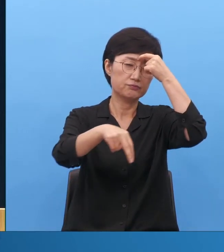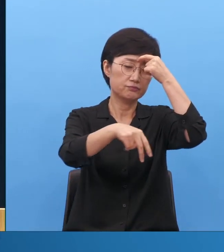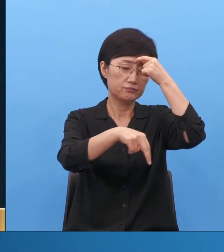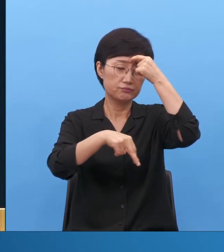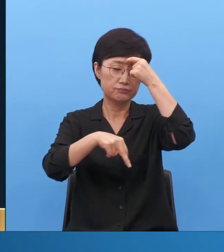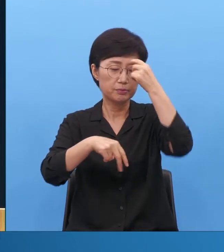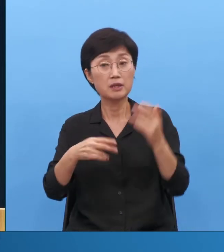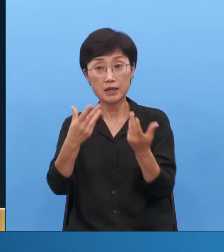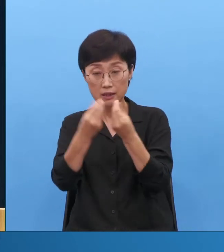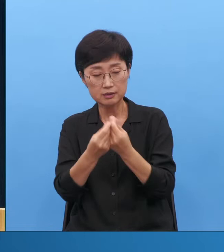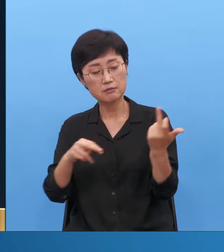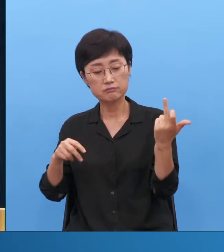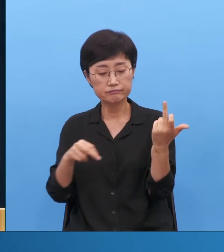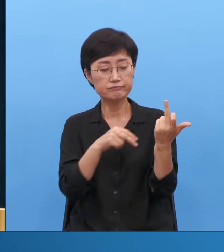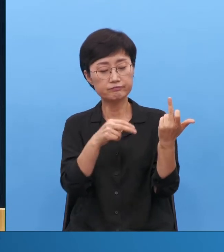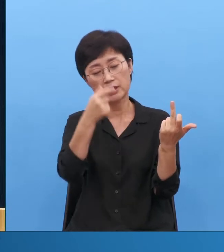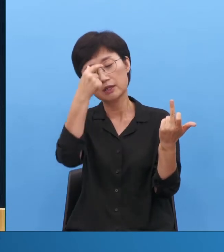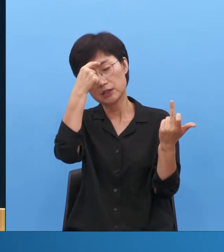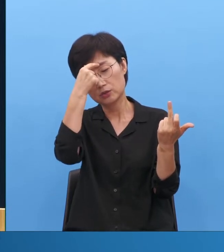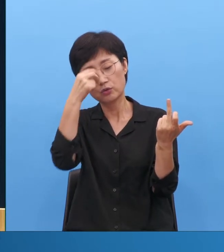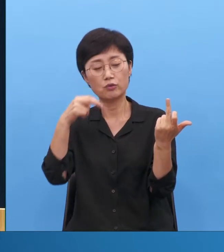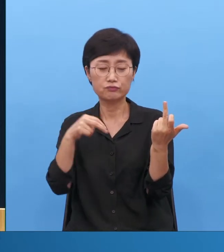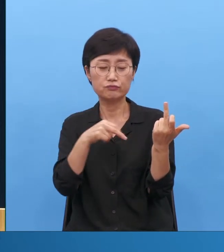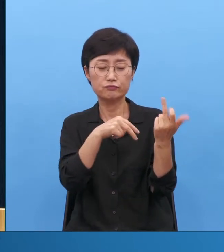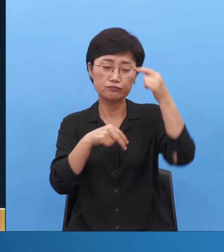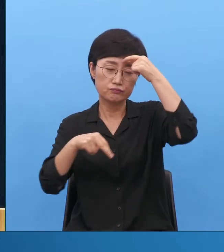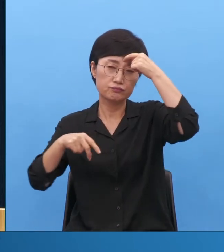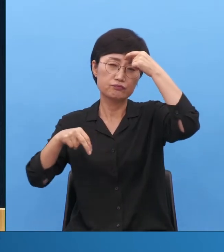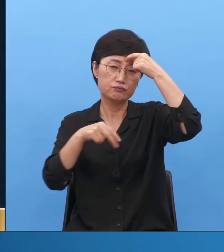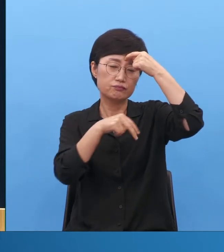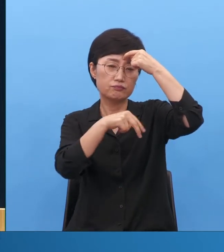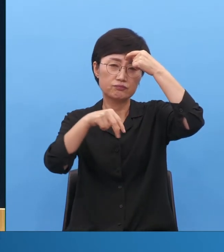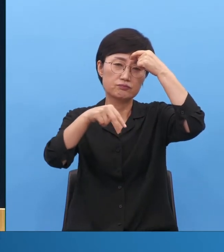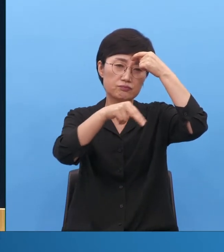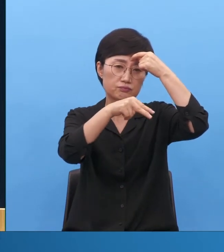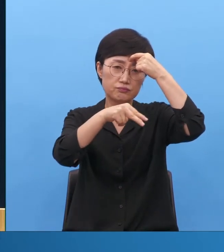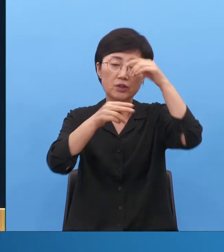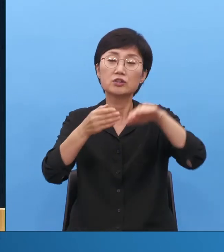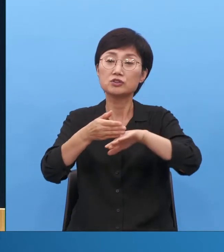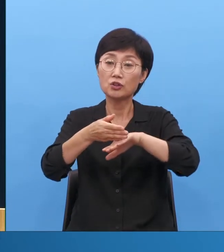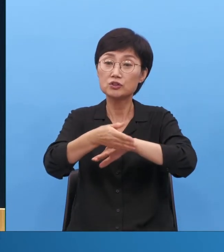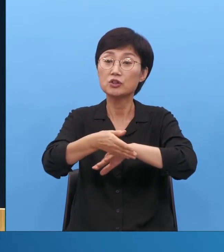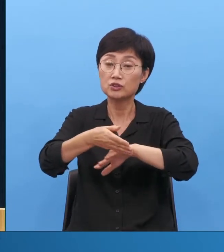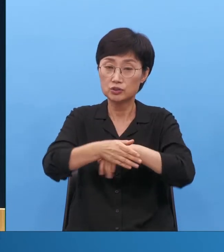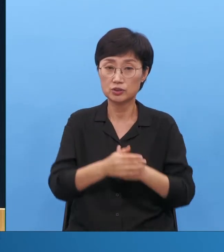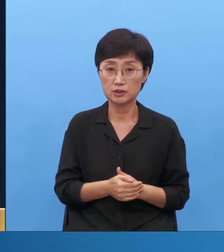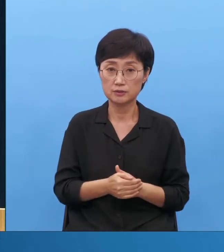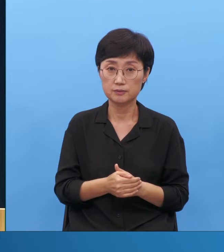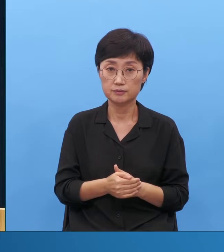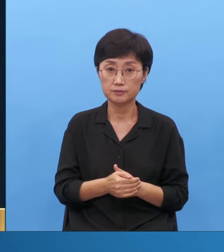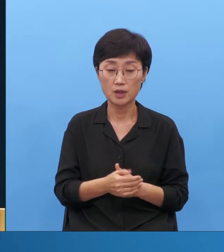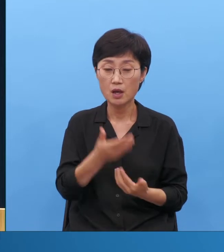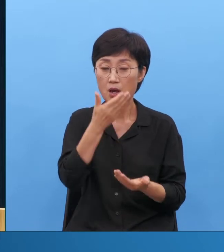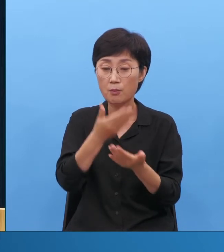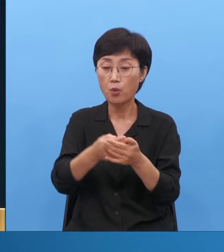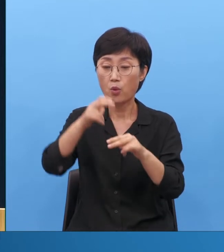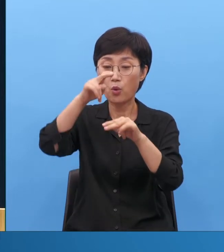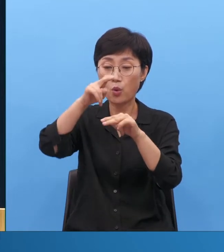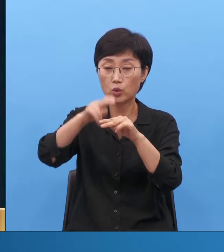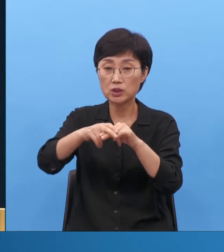기도하셔요. So very slowly 저는 그렇게 합니다. pray and slowly take in those deep breaths. 저는 이 393의 축복이 들으실